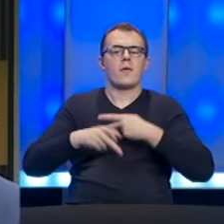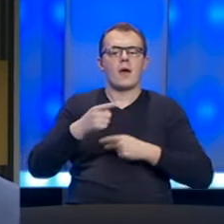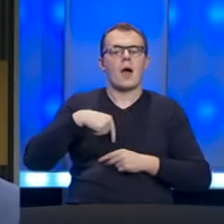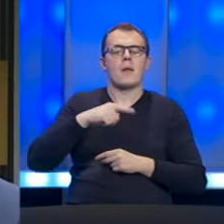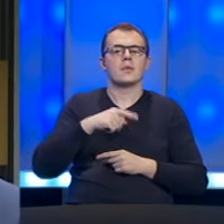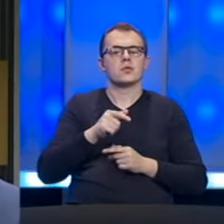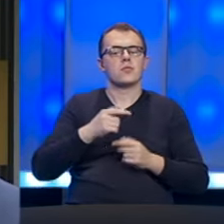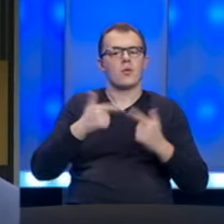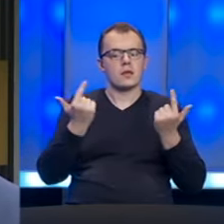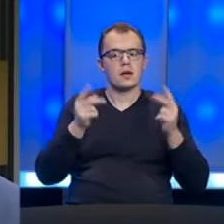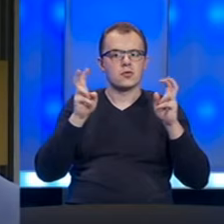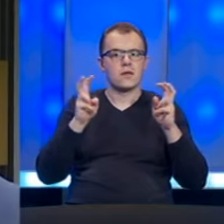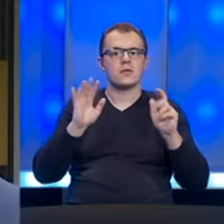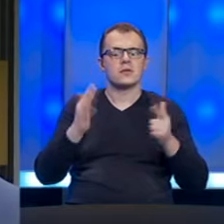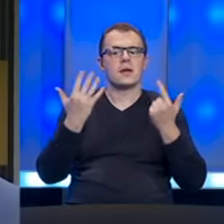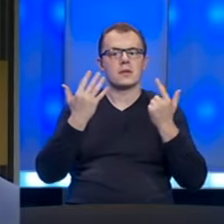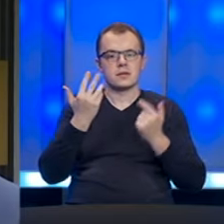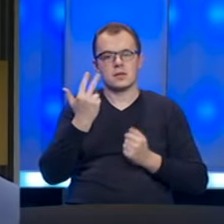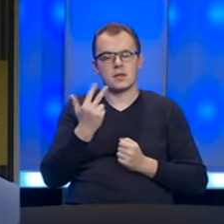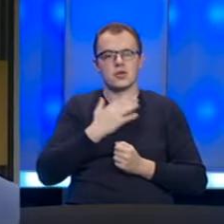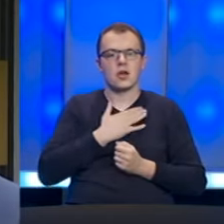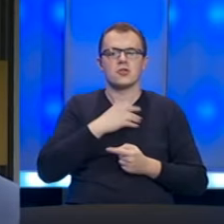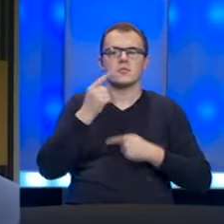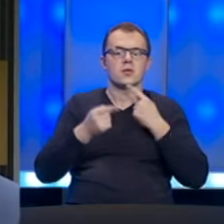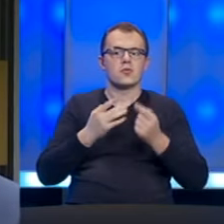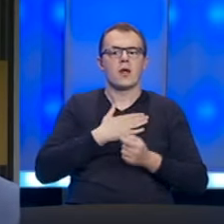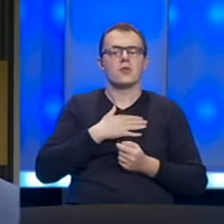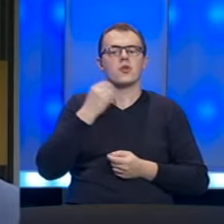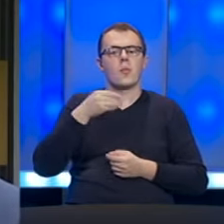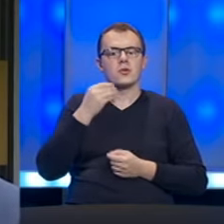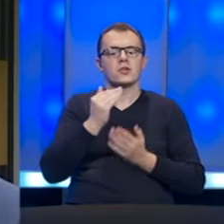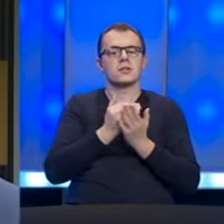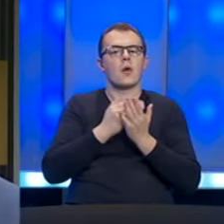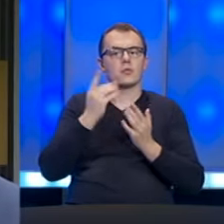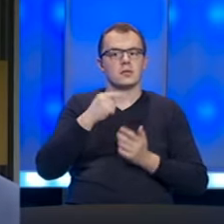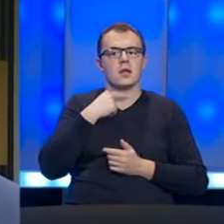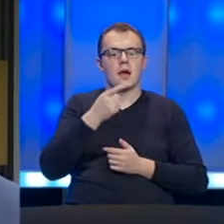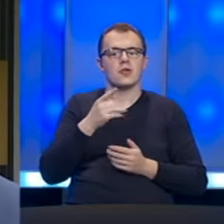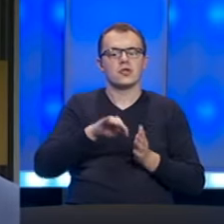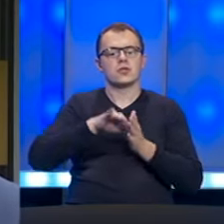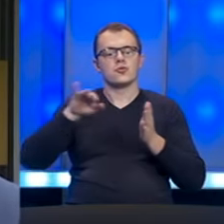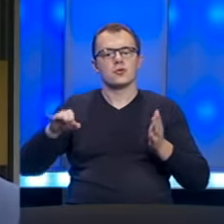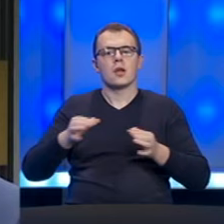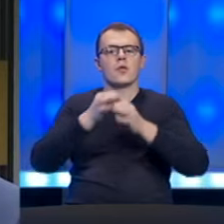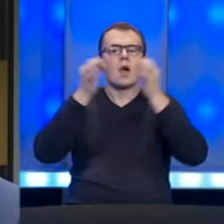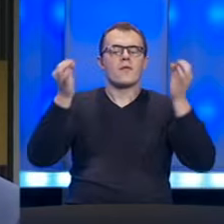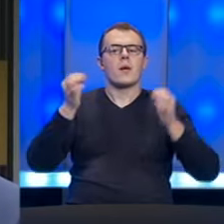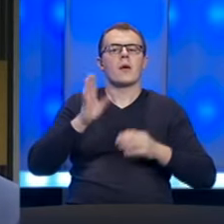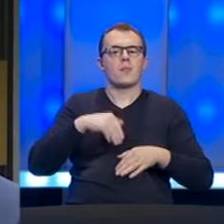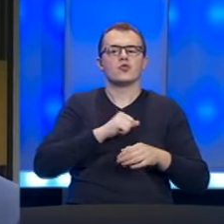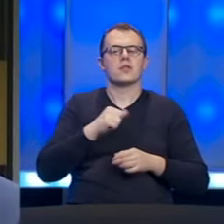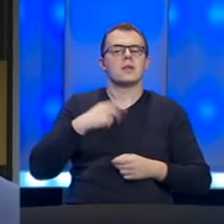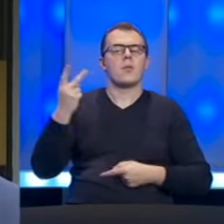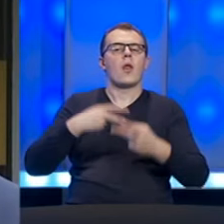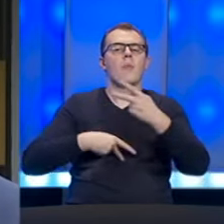jasno definisali 17.3. našim saopštenjem, našim pojašnjenjem zakona, gdje se kaže izuzeto od zakona o javnim nabavkama možete samo